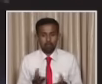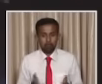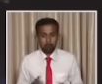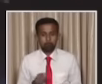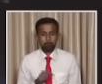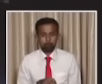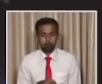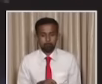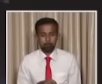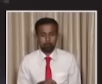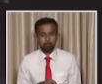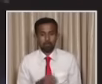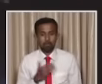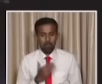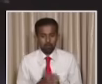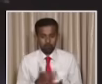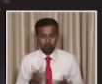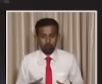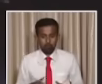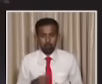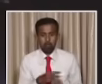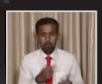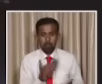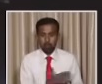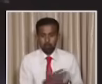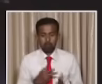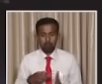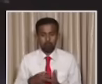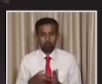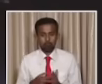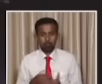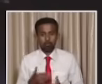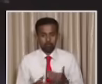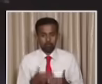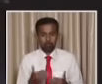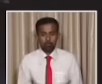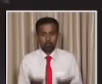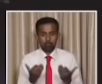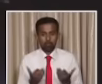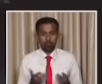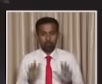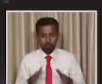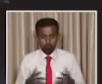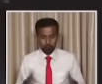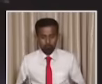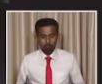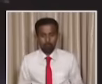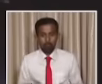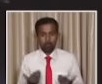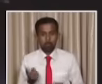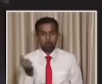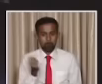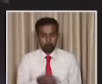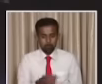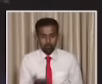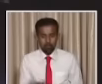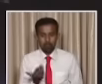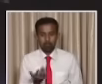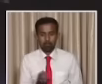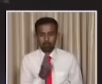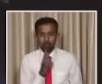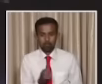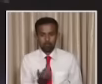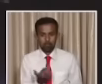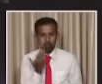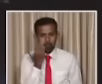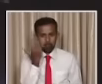මොහොත වෙනකොට නතර වෙලා තියෙන මග නතරලා තියෙන ව්‍යාපෘති ඉදිරියට අරගෙන යන්න ඒ අවසන් කරන්න අවශ්‍ය පියවර ගන්න කියන ඉල්ලීමක් කරනවා මොකද අපිට